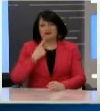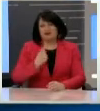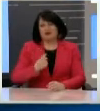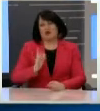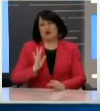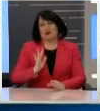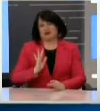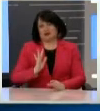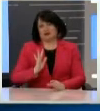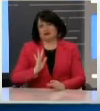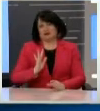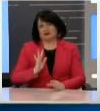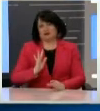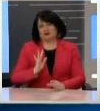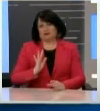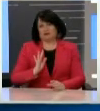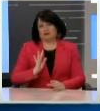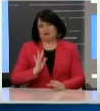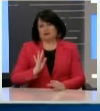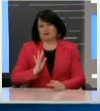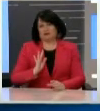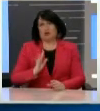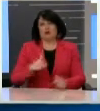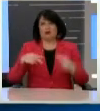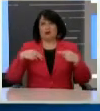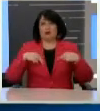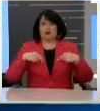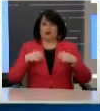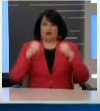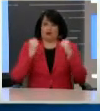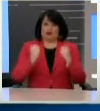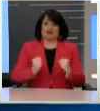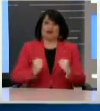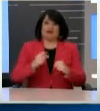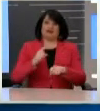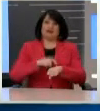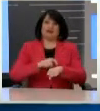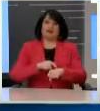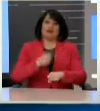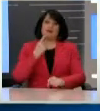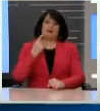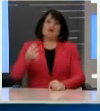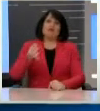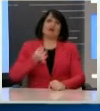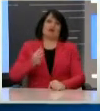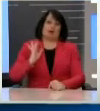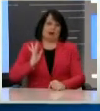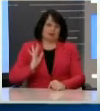Και τουλάχιστον όχι από τα υπουργικά έδρανα αυτή τη στιγμή.